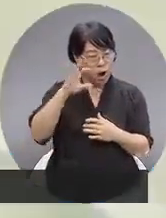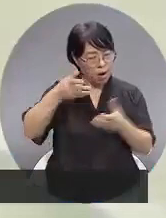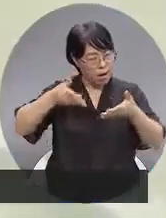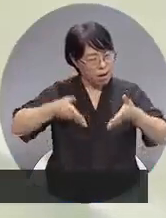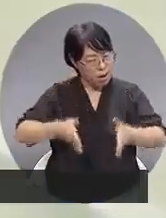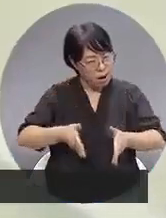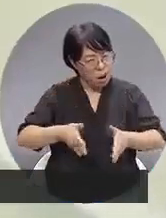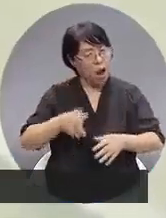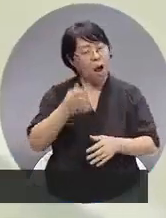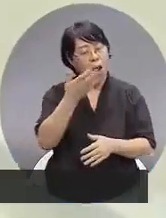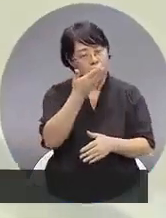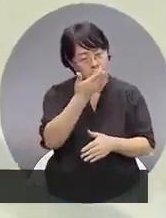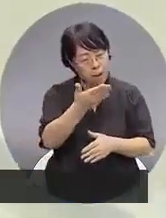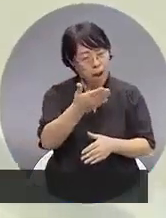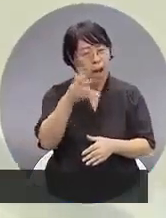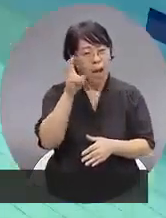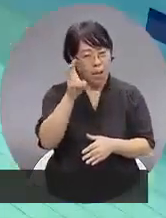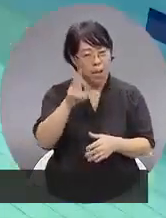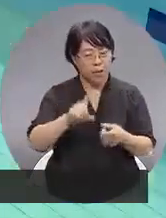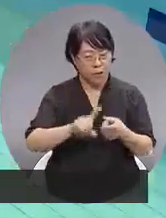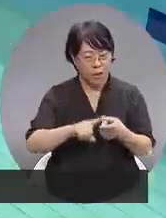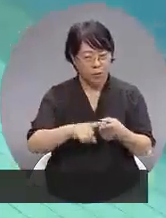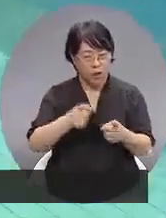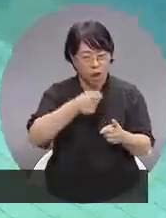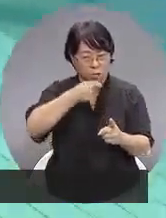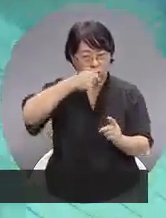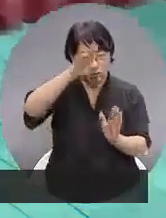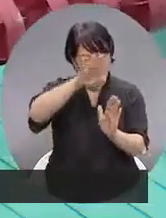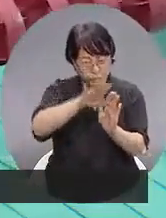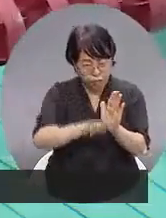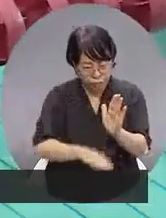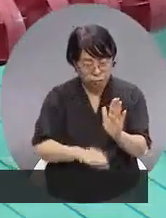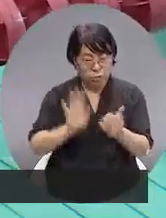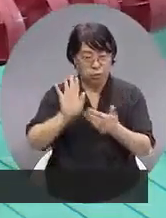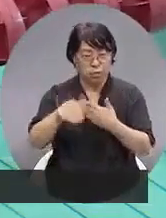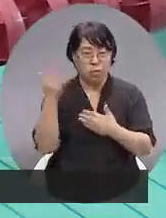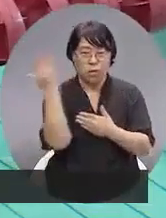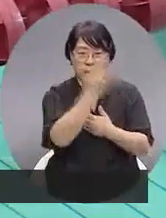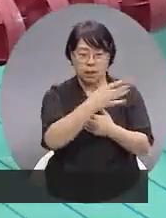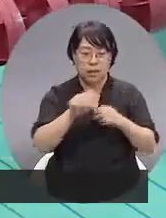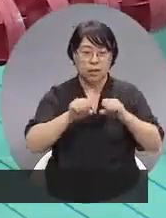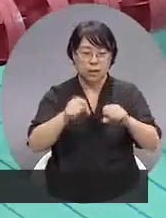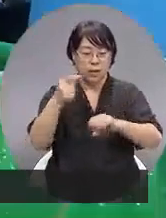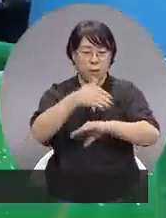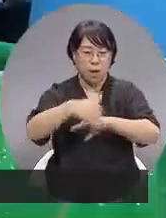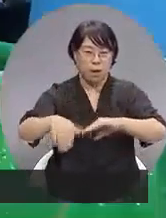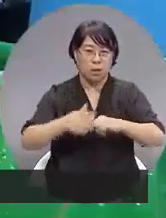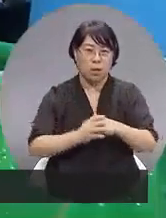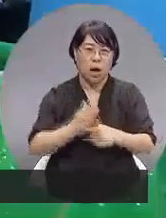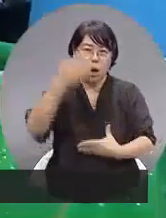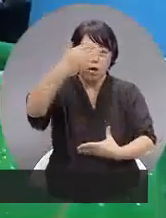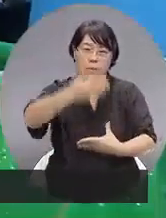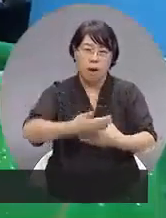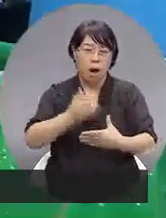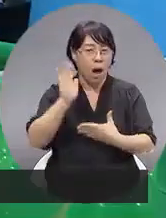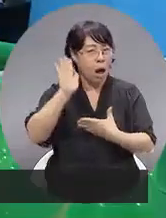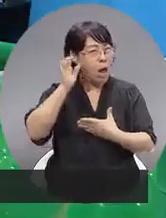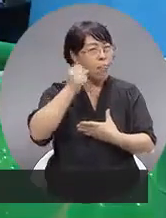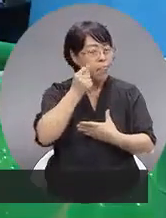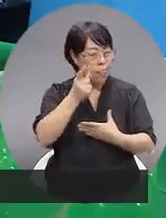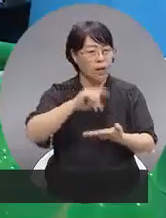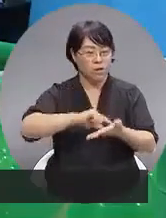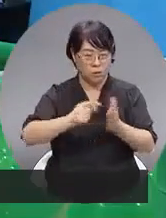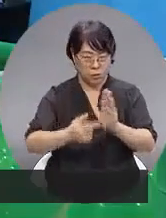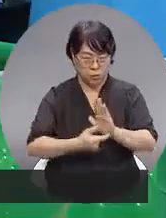완전히 빼고 물속 구조물까지 드러내 청소와 소독을 할 계획입니다. 휴장은 앞으로 한 달간 이어질 예정입니다.